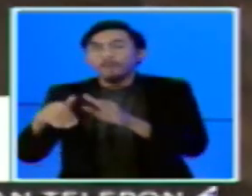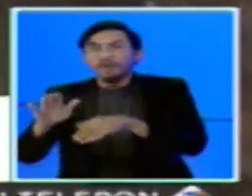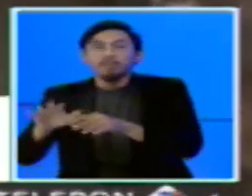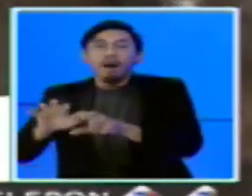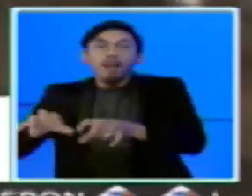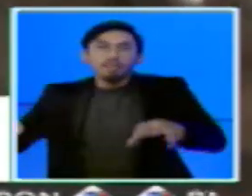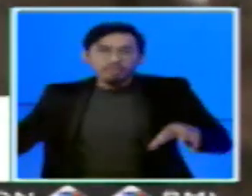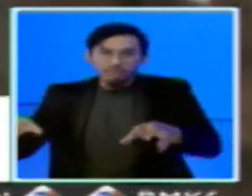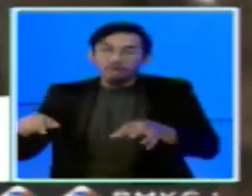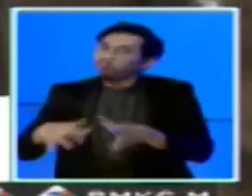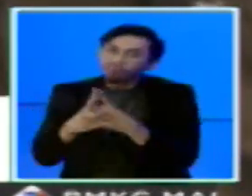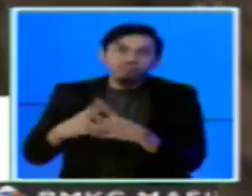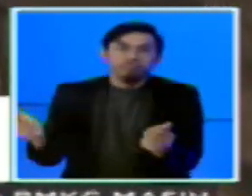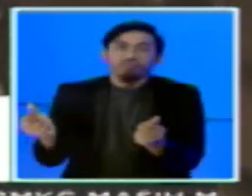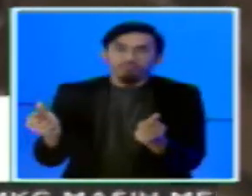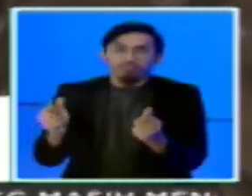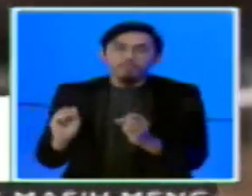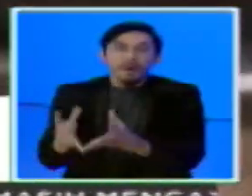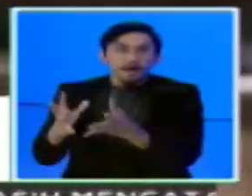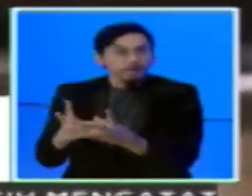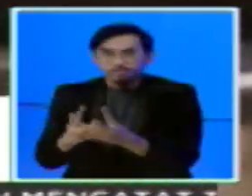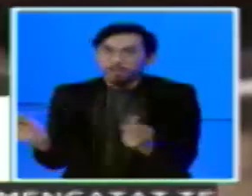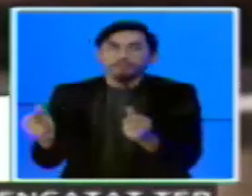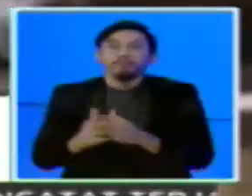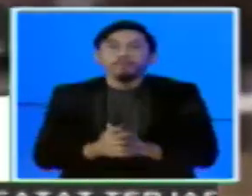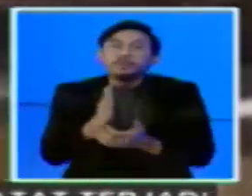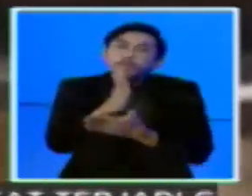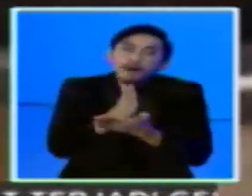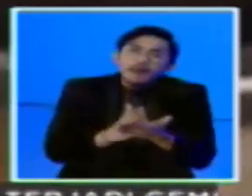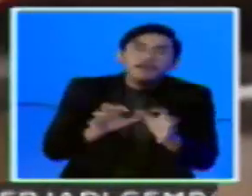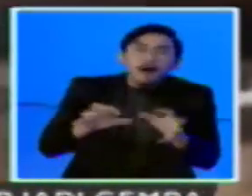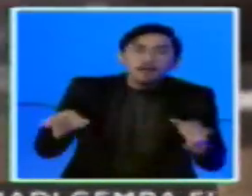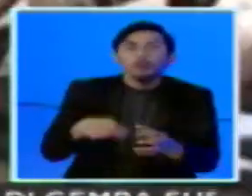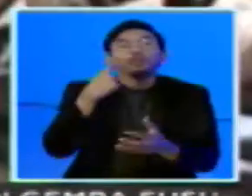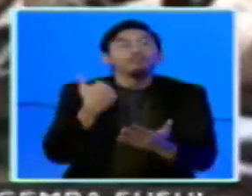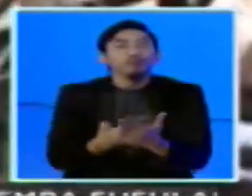cara dibakar dan sebagian alat tambang lainnya disita sebagai barang bukti.